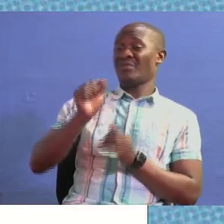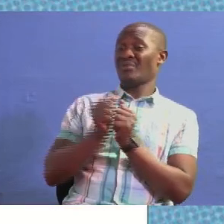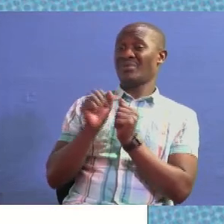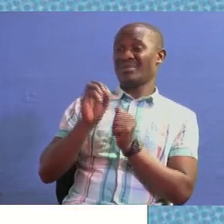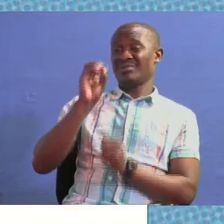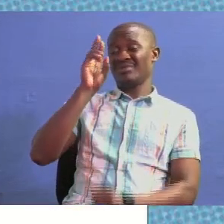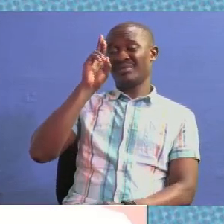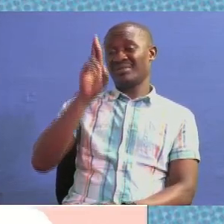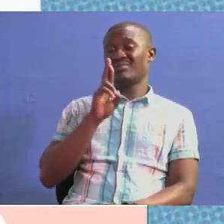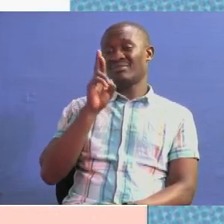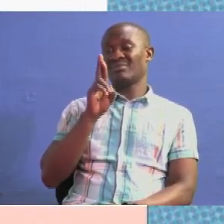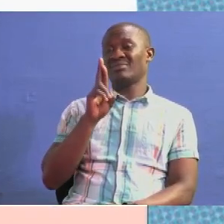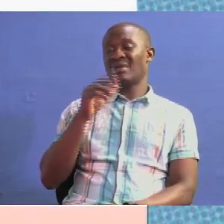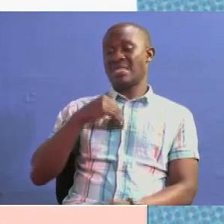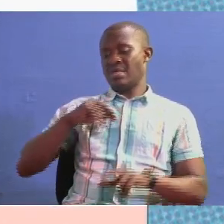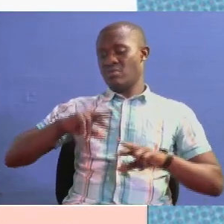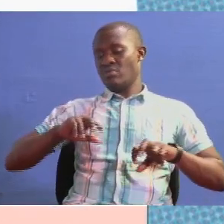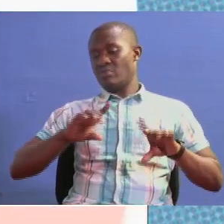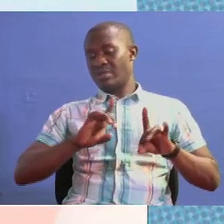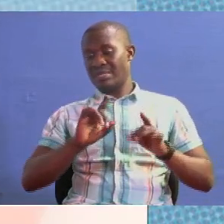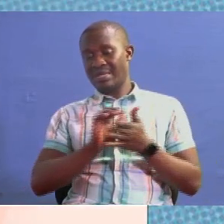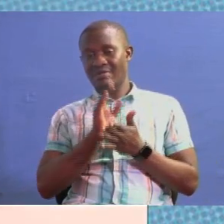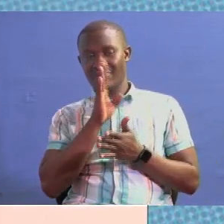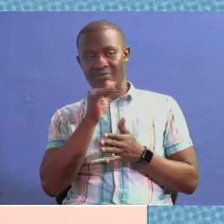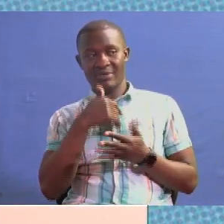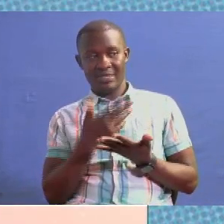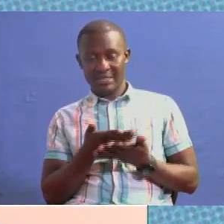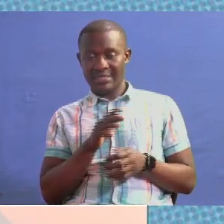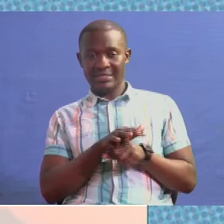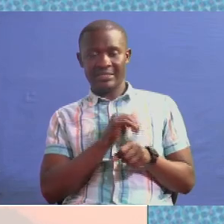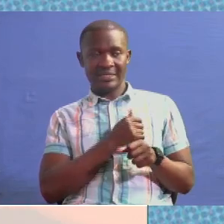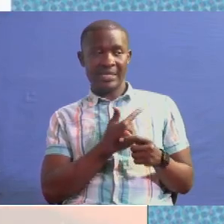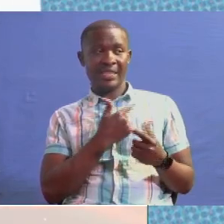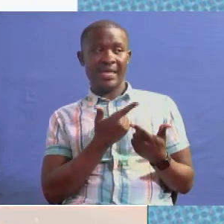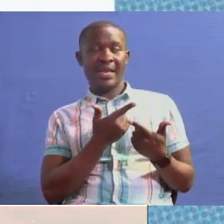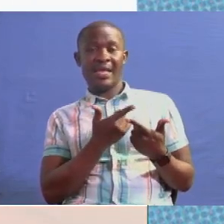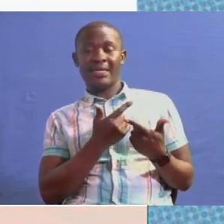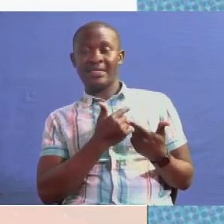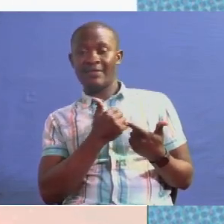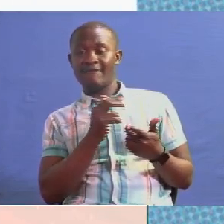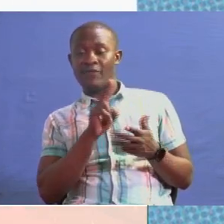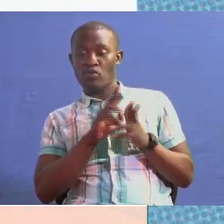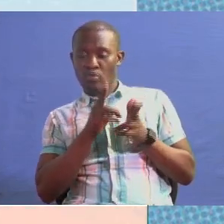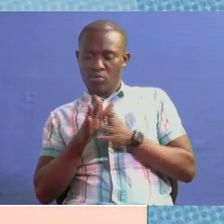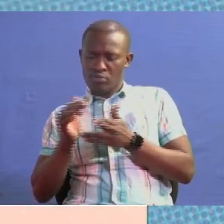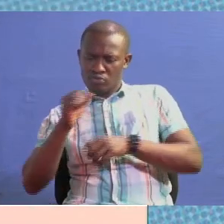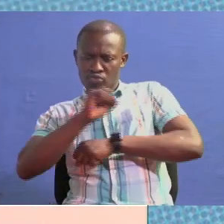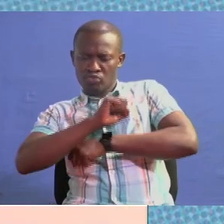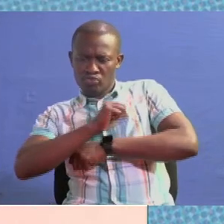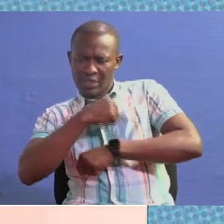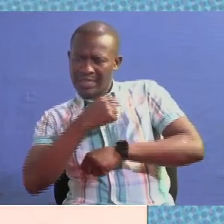muhimu. Utafiti uliofanywa na muungano huo wa zaidi ya marais 500 wa vyuo vikuu na vyuo vya kawaida pia uligundua